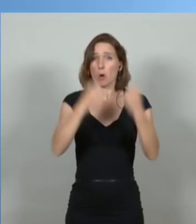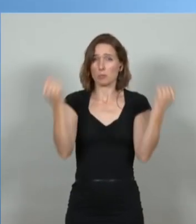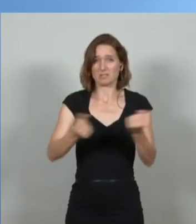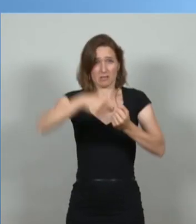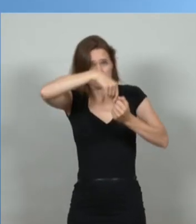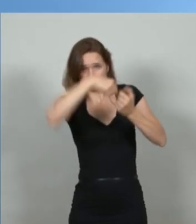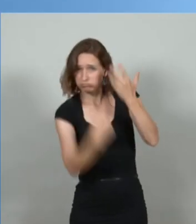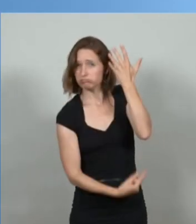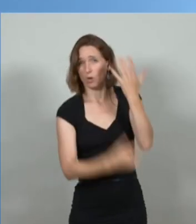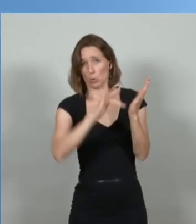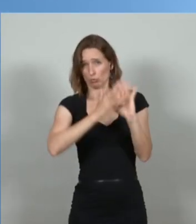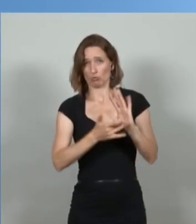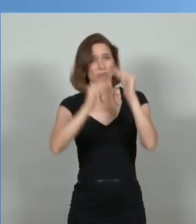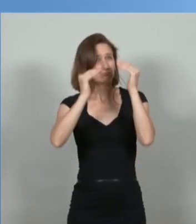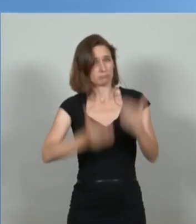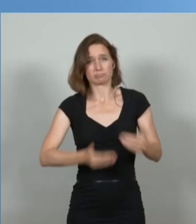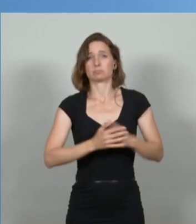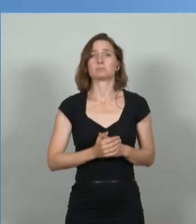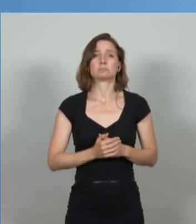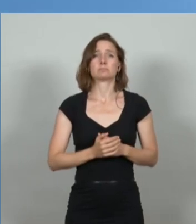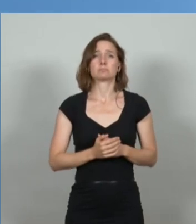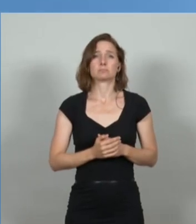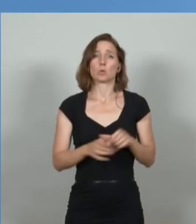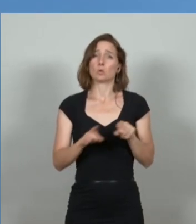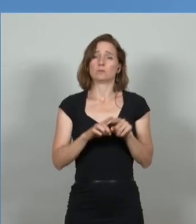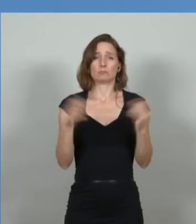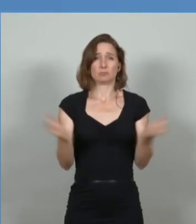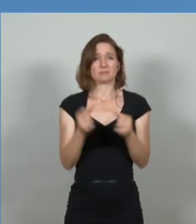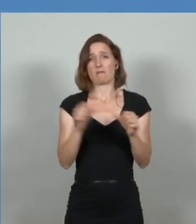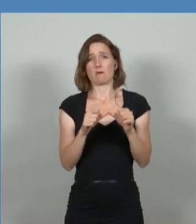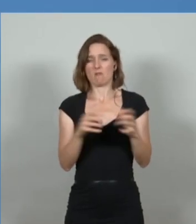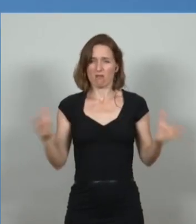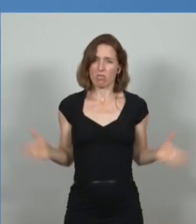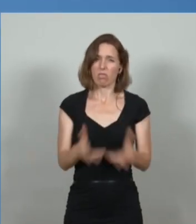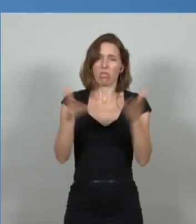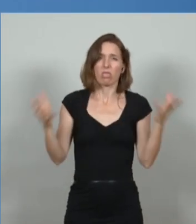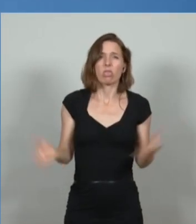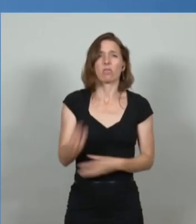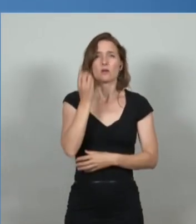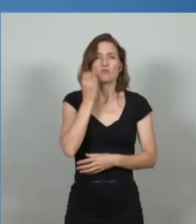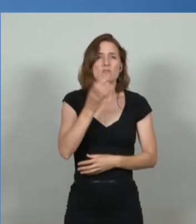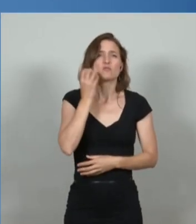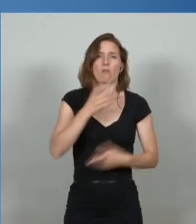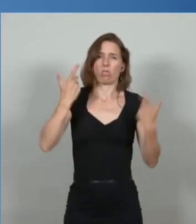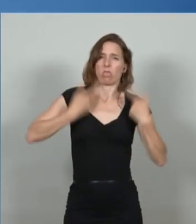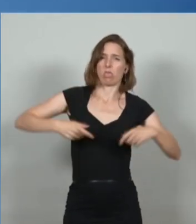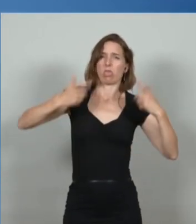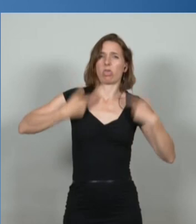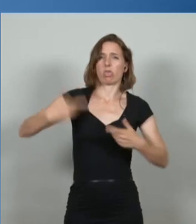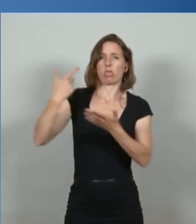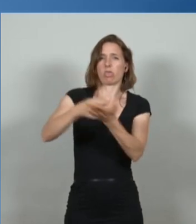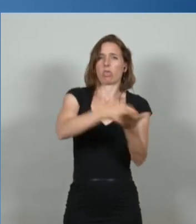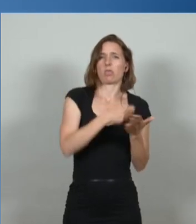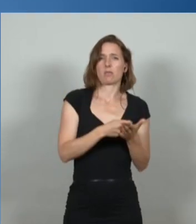pour limiter fortement les incitations quotidiennes et non choisies à la consommation mettre en place des mentions pour inciter à moins